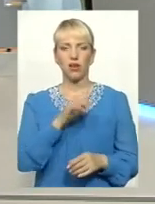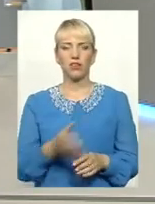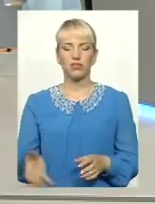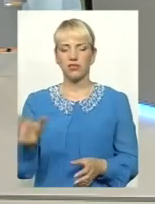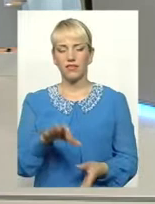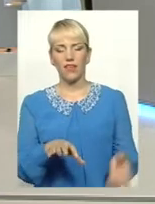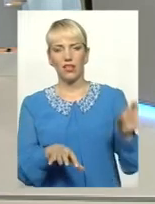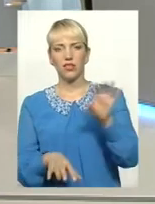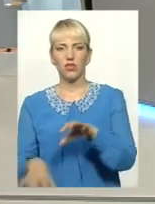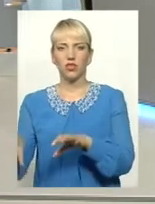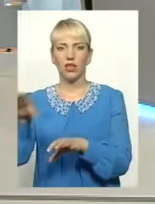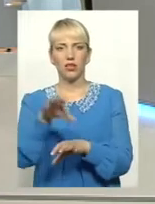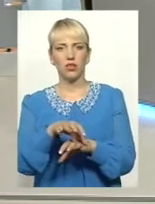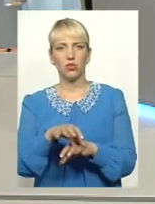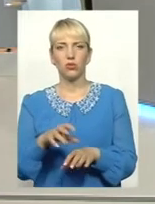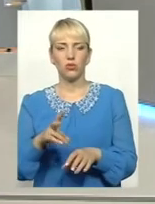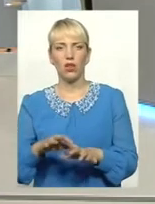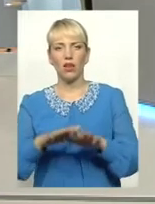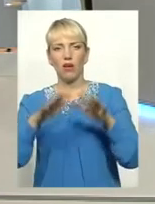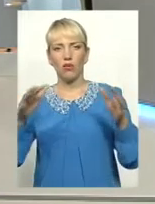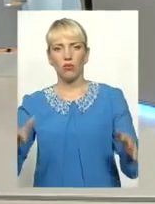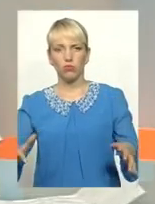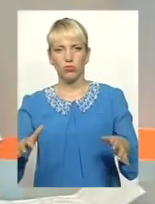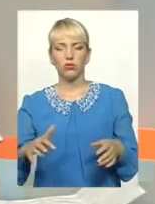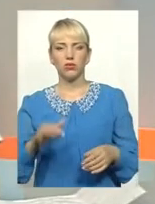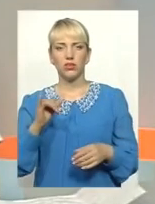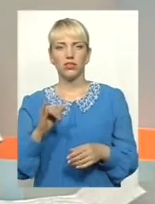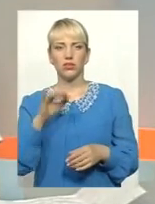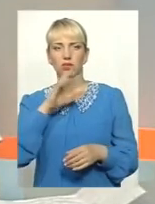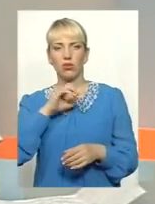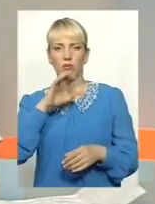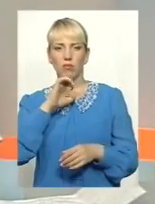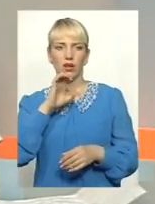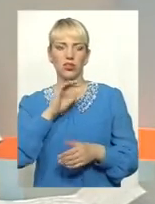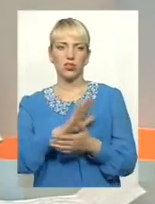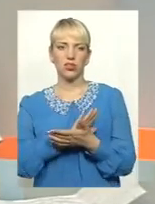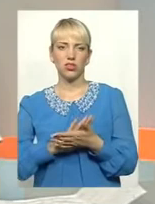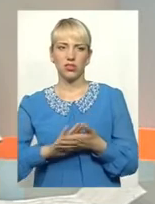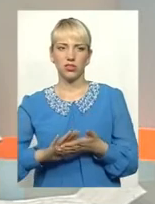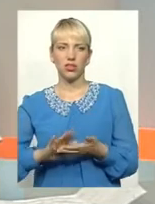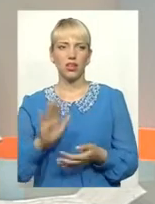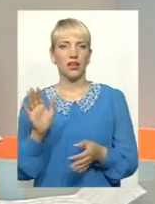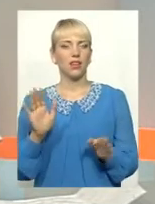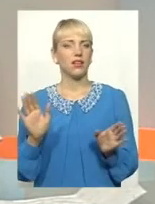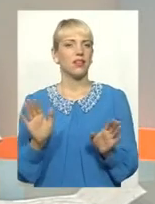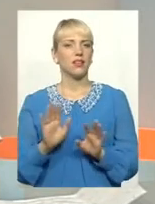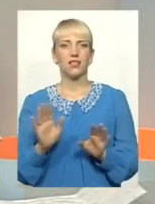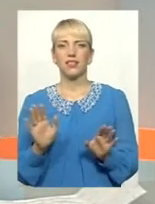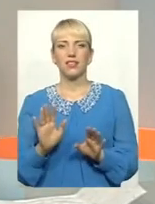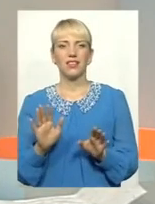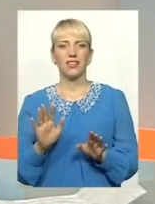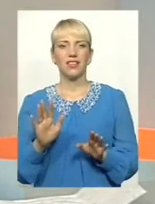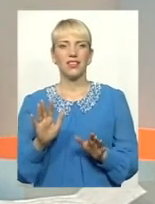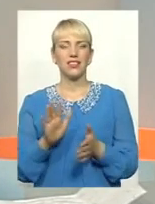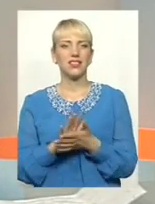другу, на купу. Собаки чисті, не якісь там